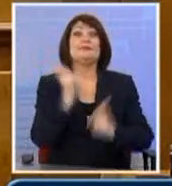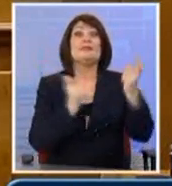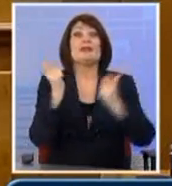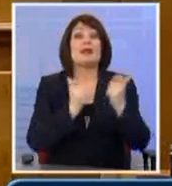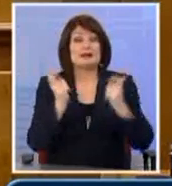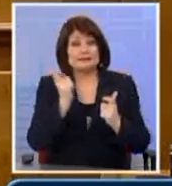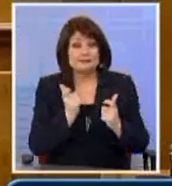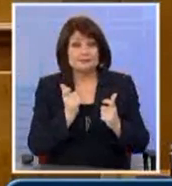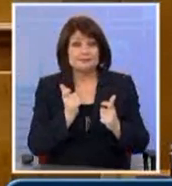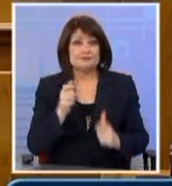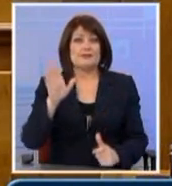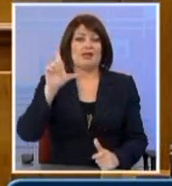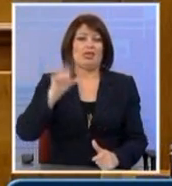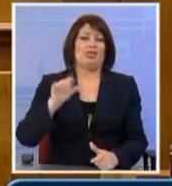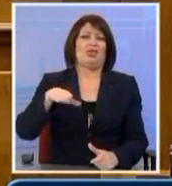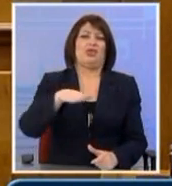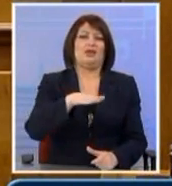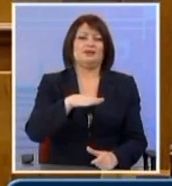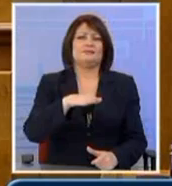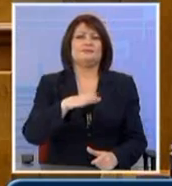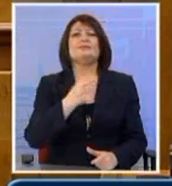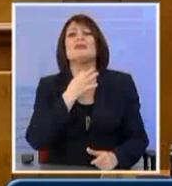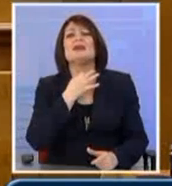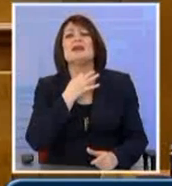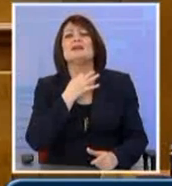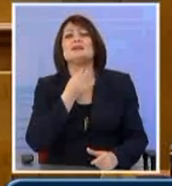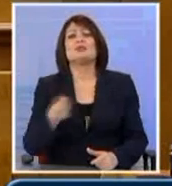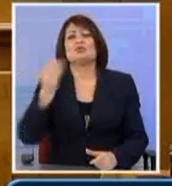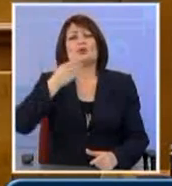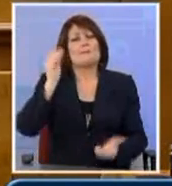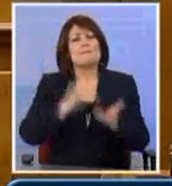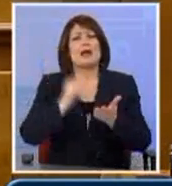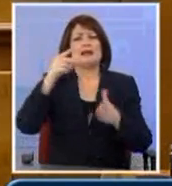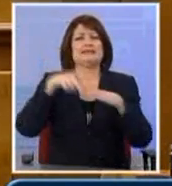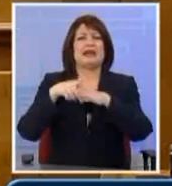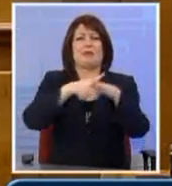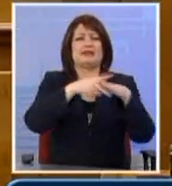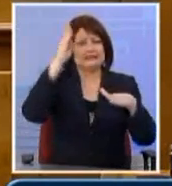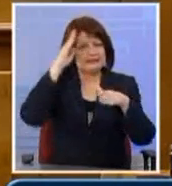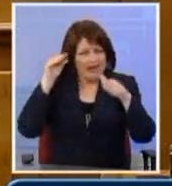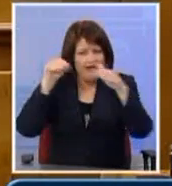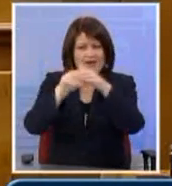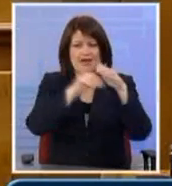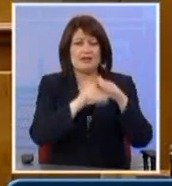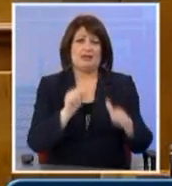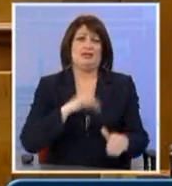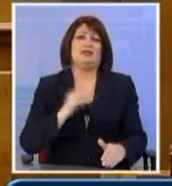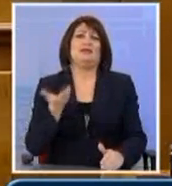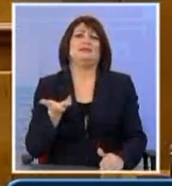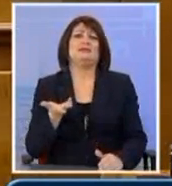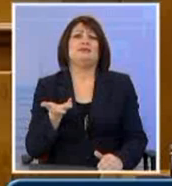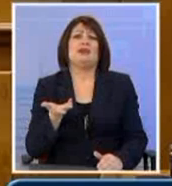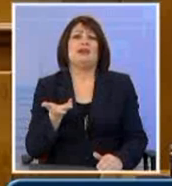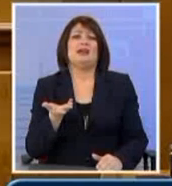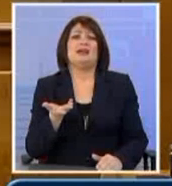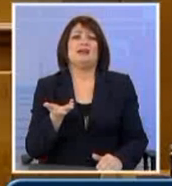αυτά υποεκτιμηθούν θα χρειαστεί πρόσθετη ανακεφαλαιοποίηση των τραπεζών και δεν συμφέρει στις τράπεζες να τα